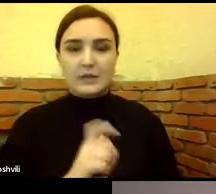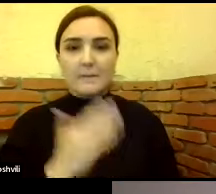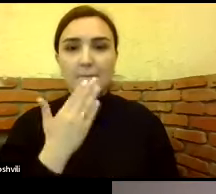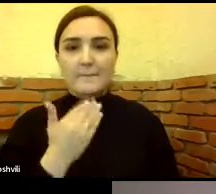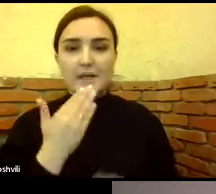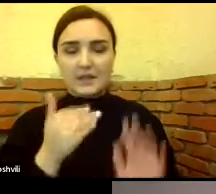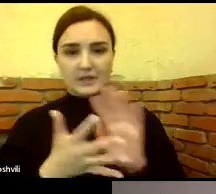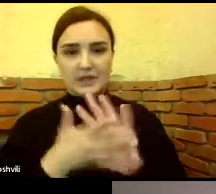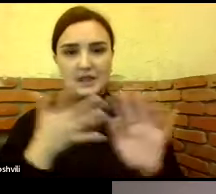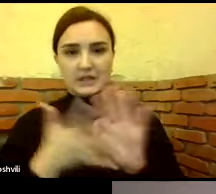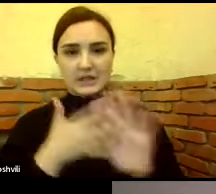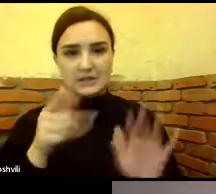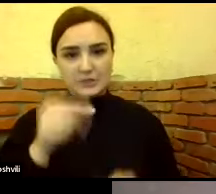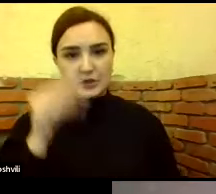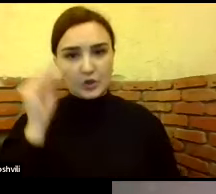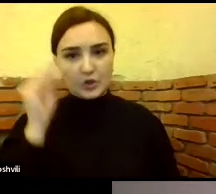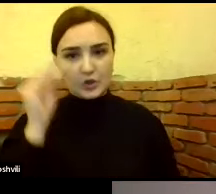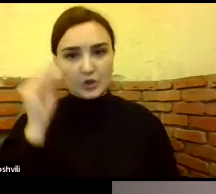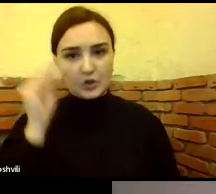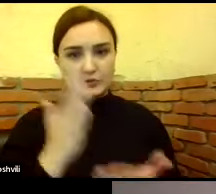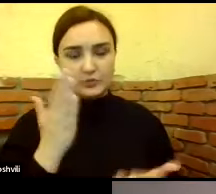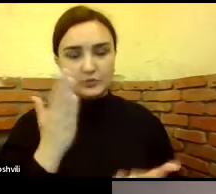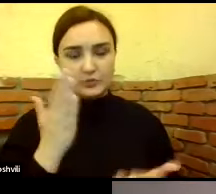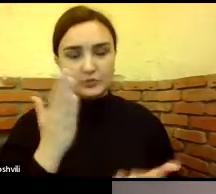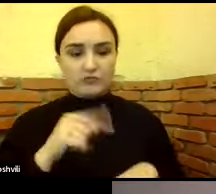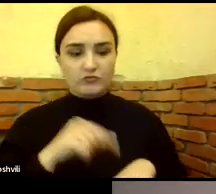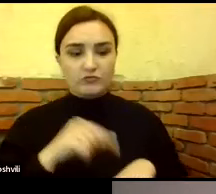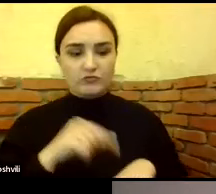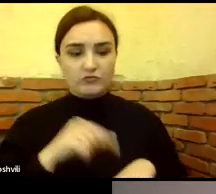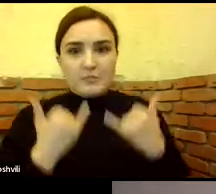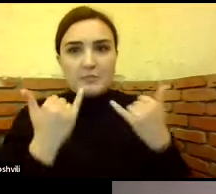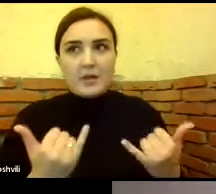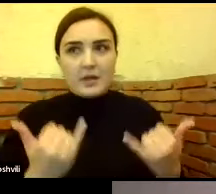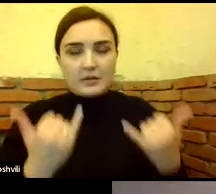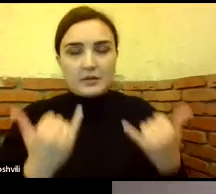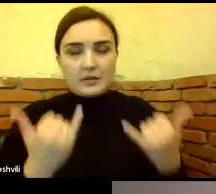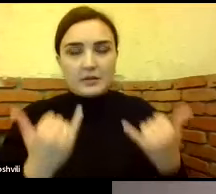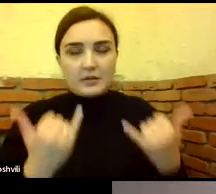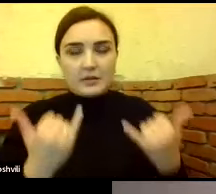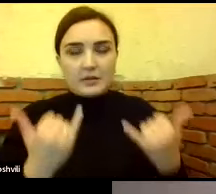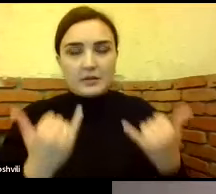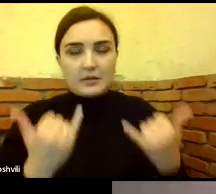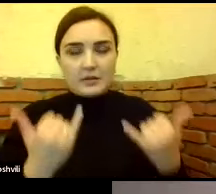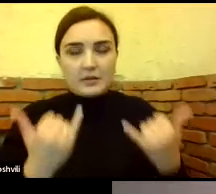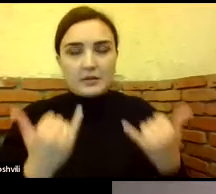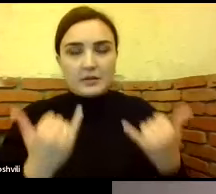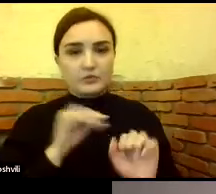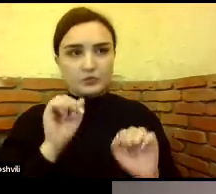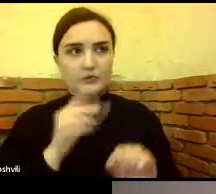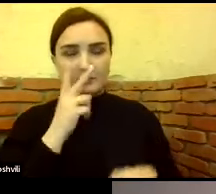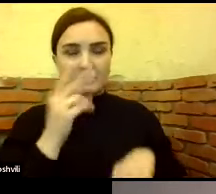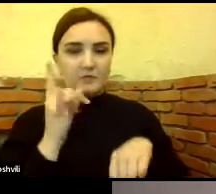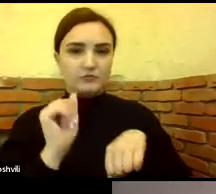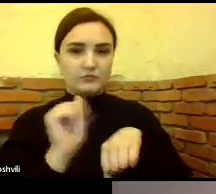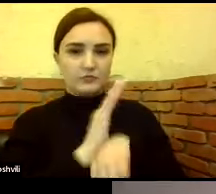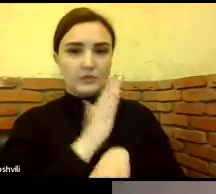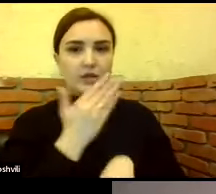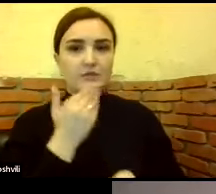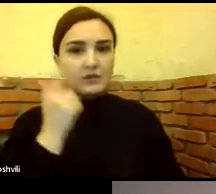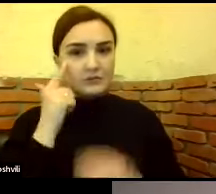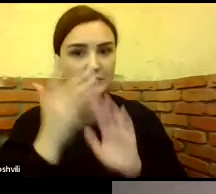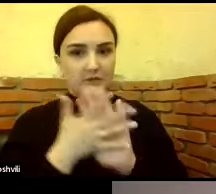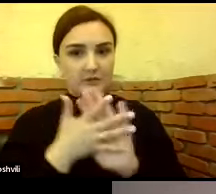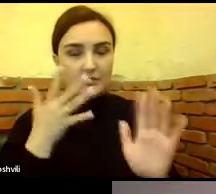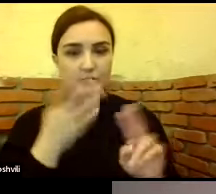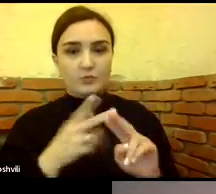გასაგები კონცეფცია არის, იმიტომ რომ თუ ემპათია ბავშვს გამომუშავებული აქვს, ძალიან მარტივად შეუძლია რომ აღღოს აღღო რა ამ ყველაფერს. ამიტომ გონია